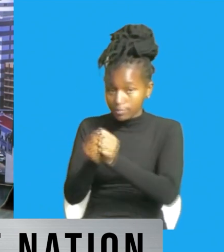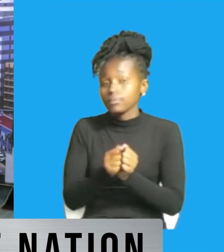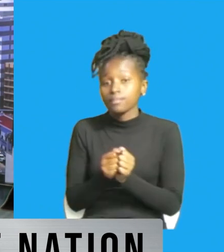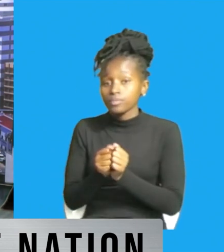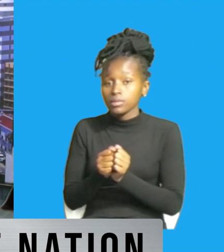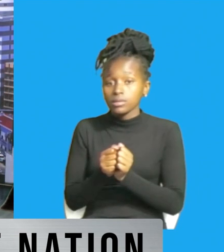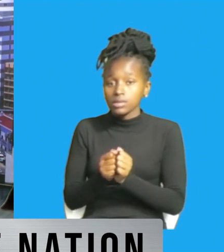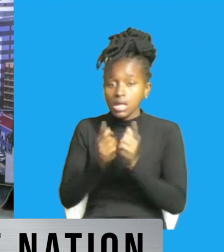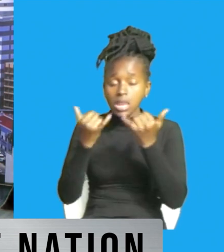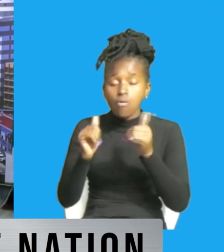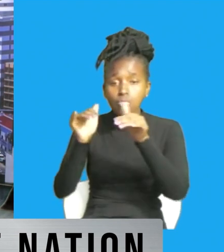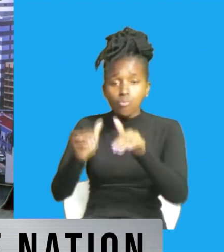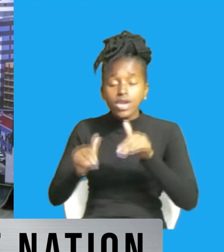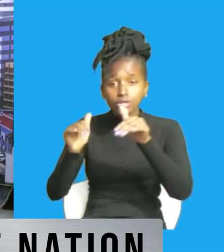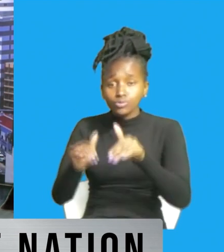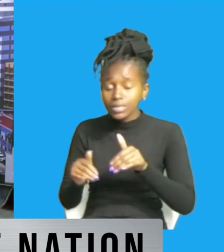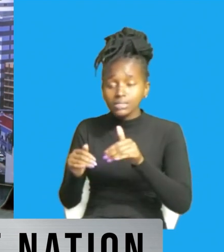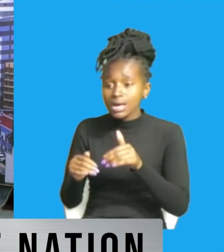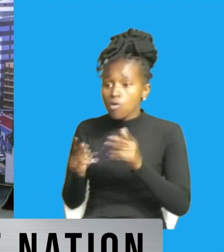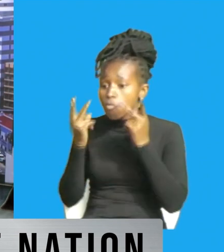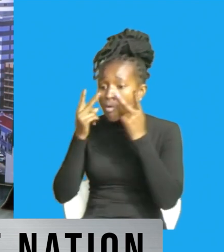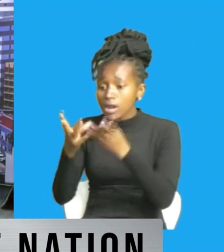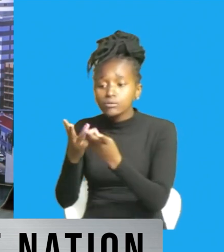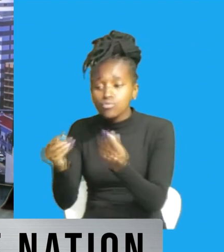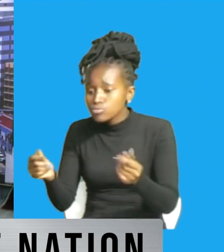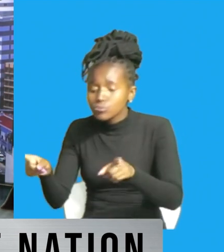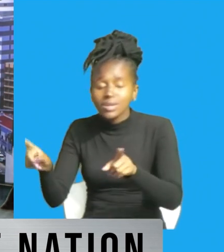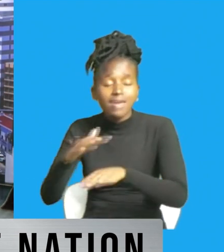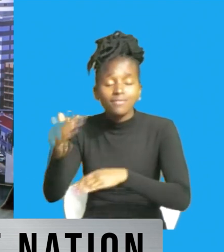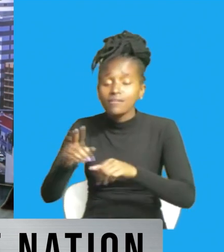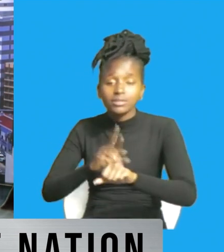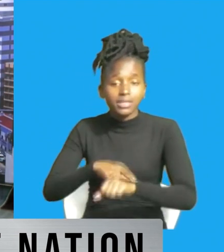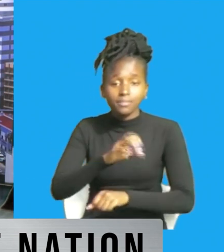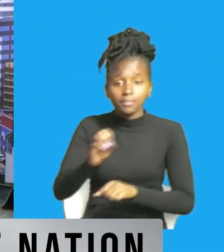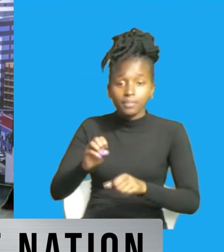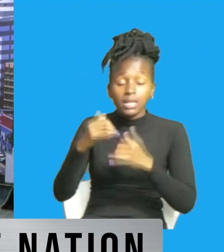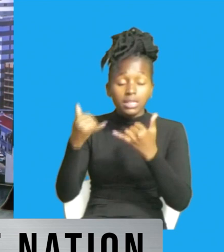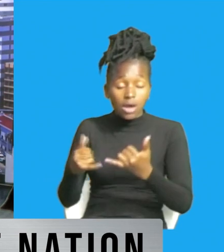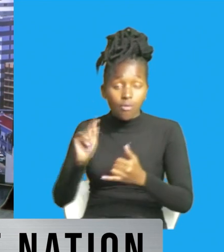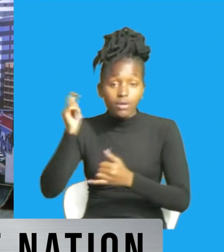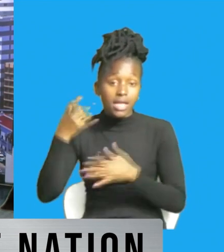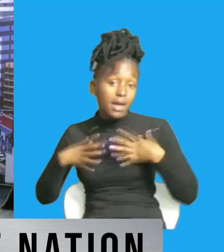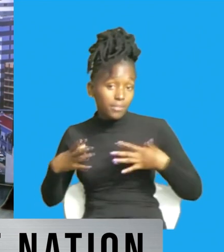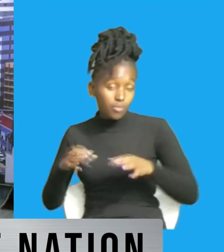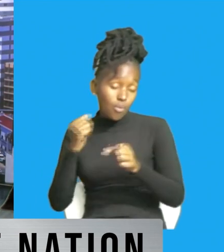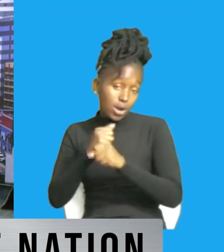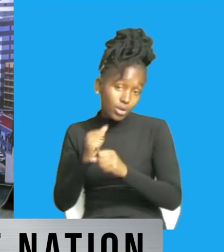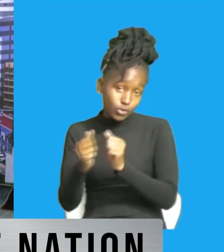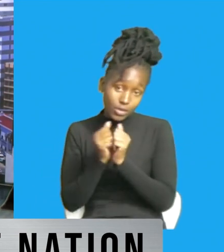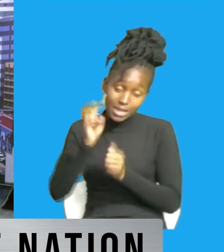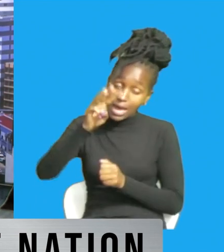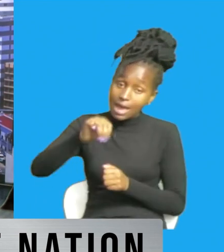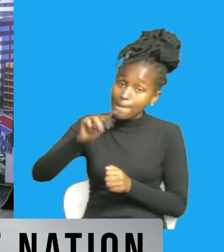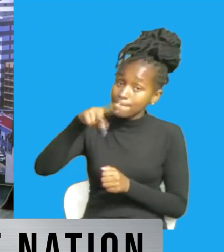ama isiwe solution. Sisi yetu na bunge zinaweza run concurrently. Zinaweza na pamoja, moja ikiendelea na nyingine ikiendelea. Kwa